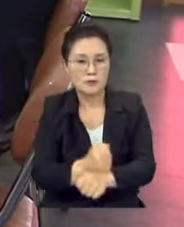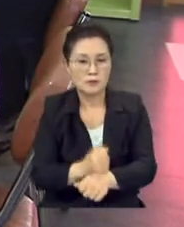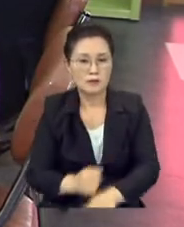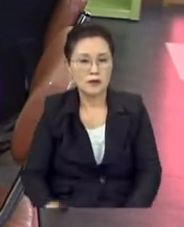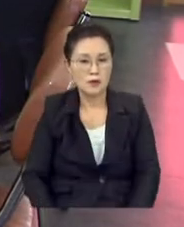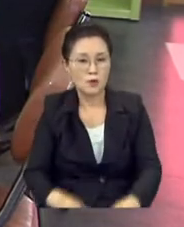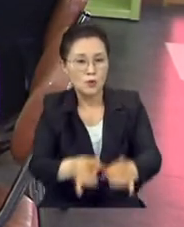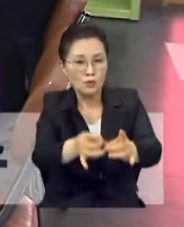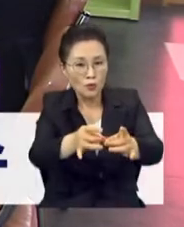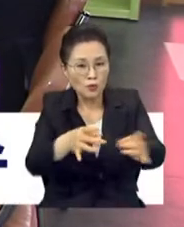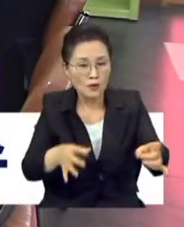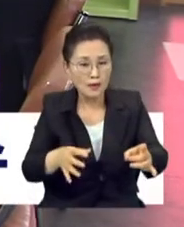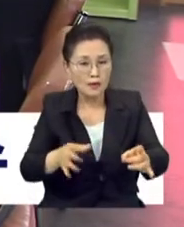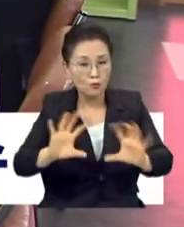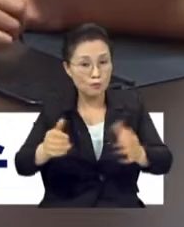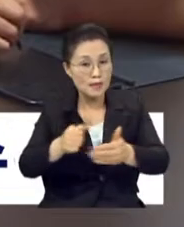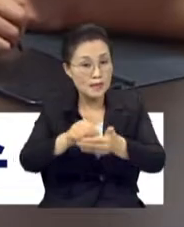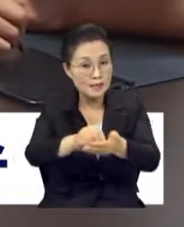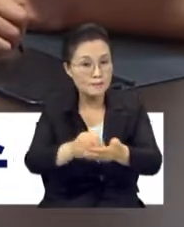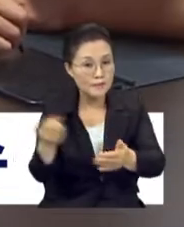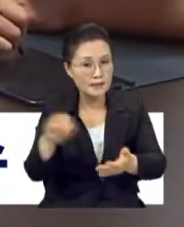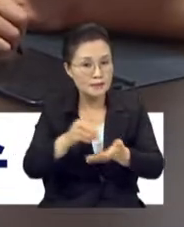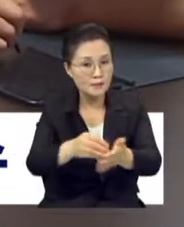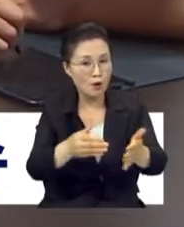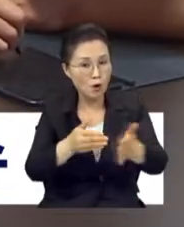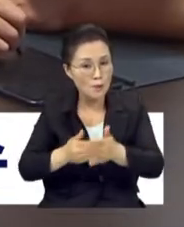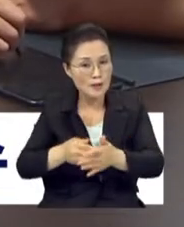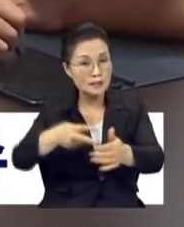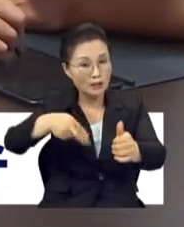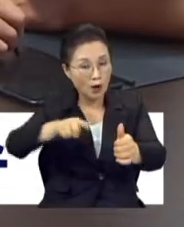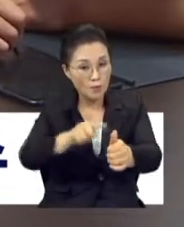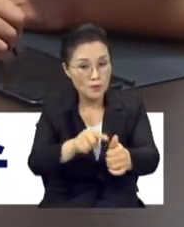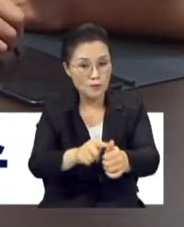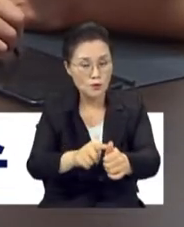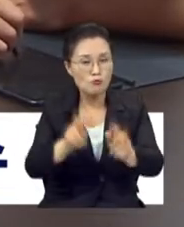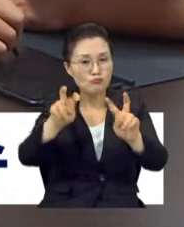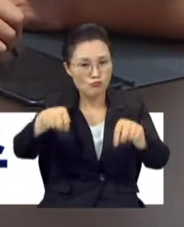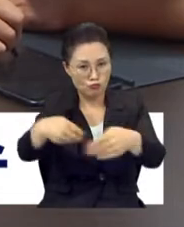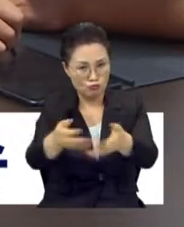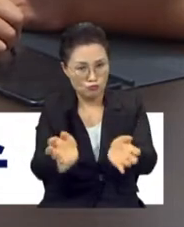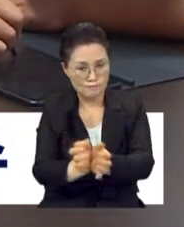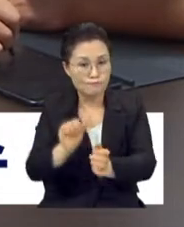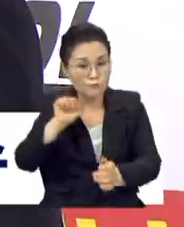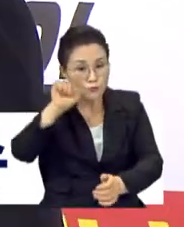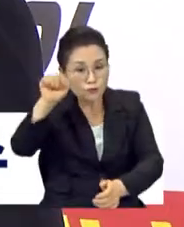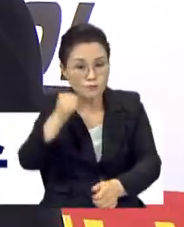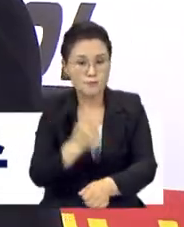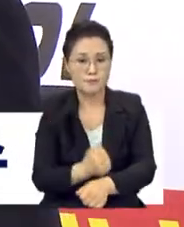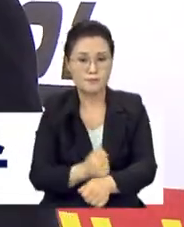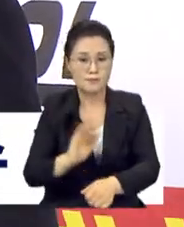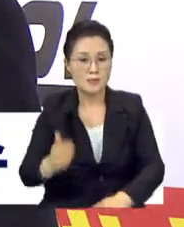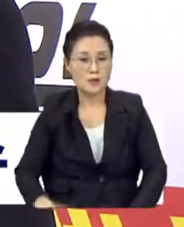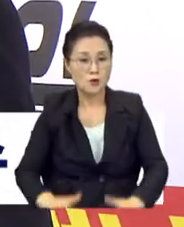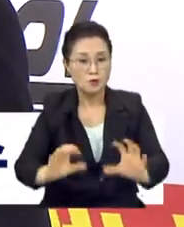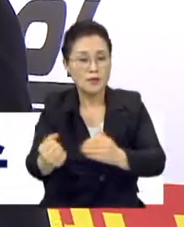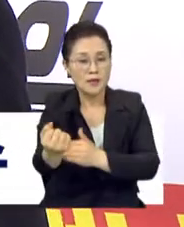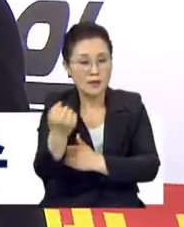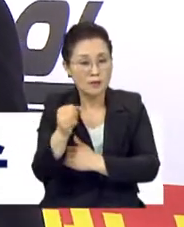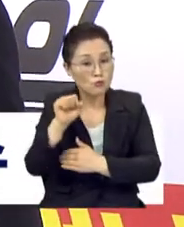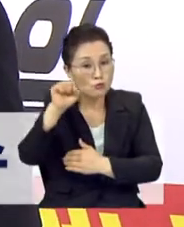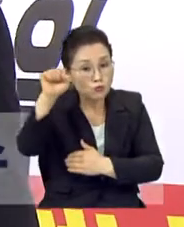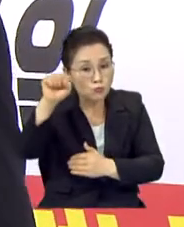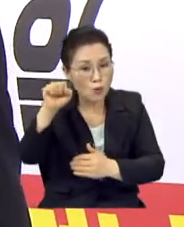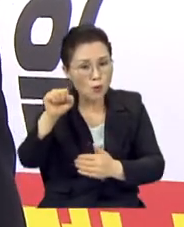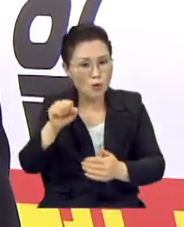국민의 인 복당 이 거부된 서 필요한 전 행정안전부 차관 2 무소속 출마 대열에 합류했습니다 또 국민의 후보의